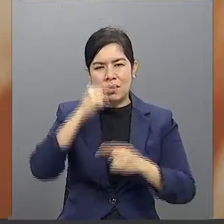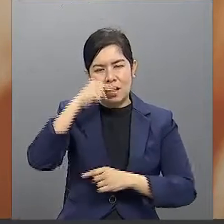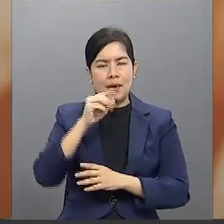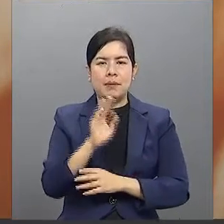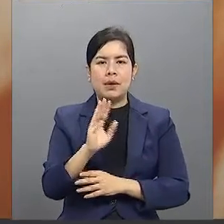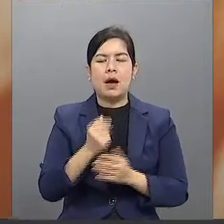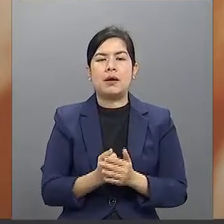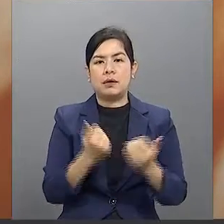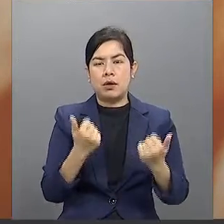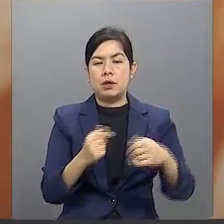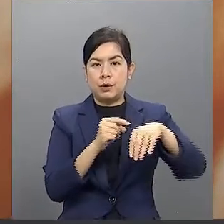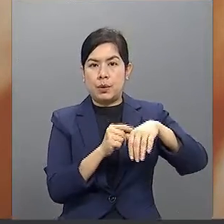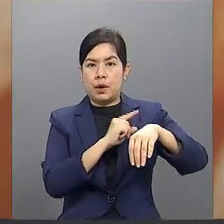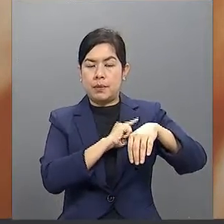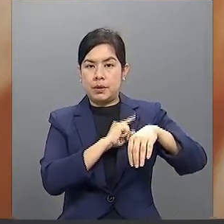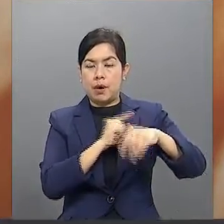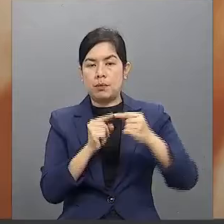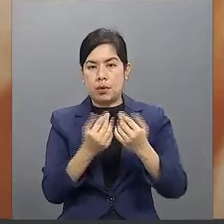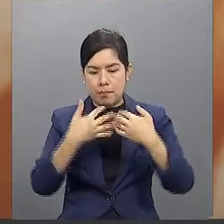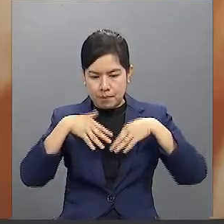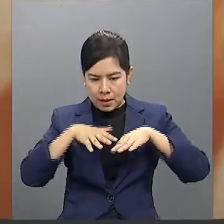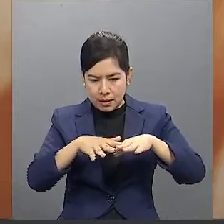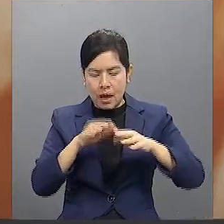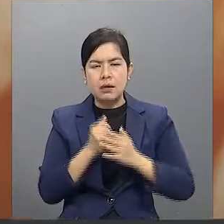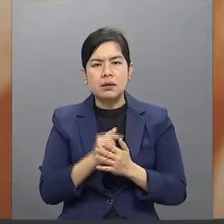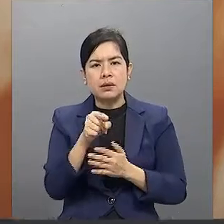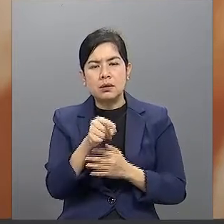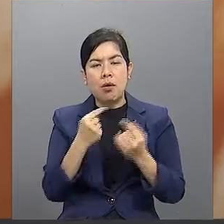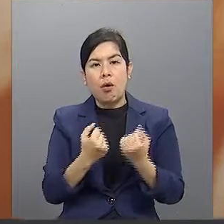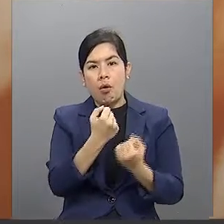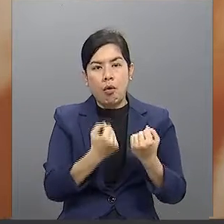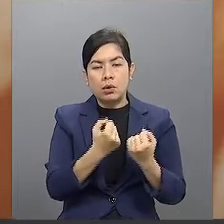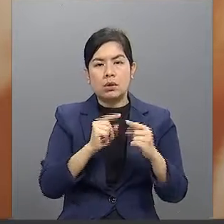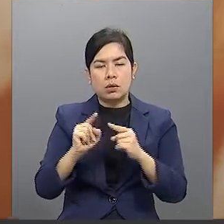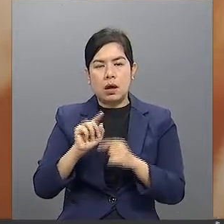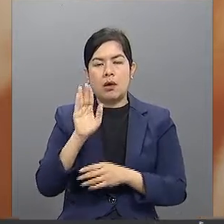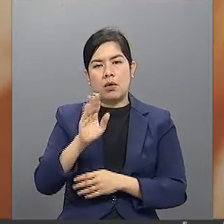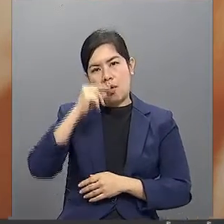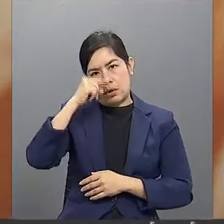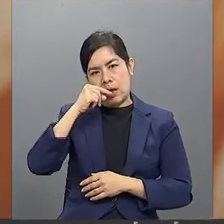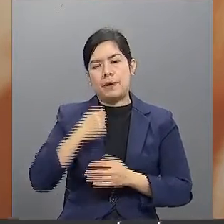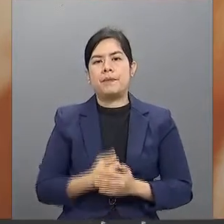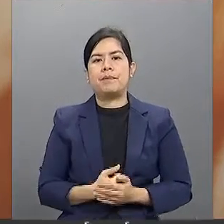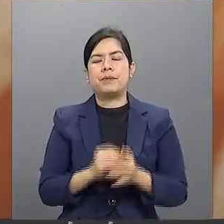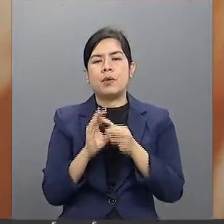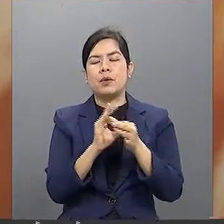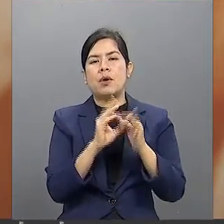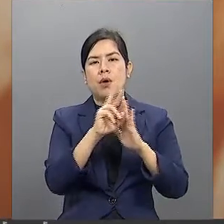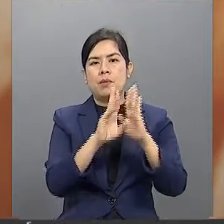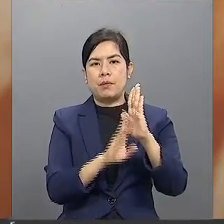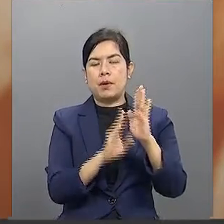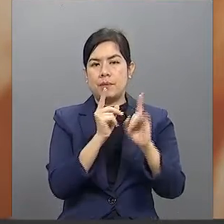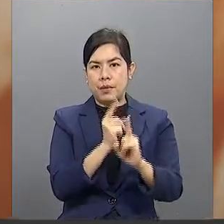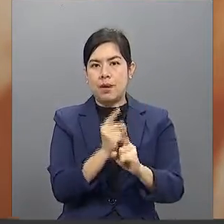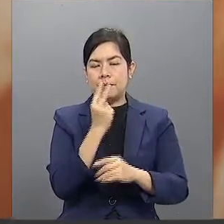ประสานงานแล้วก็เตรียมแผนขนย้ายยานพาหนะหลายพันคันกลับประเทศภายใต้เงื่อนไขด้วยนะคะติดตามเรื่องนี้จากคุณติชิลา